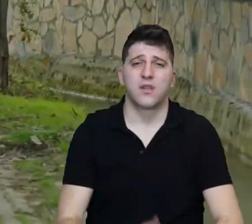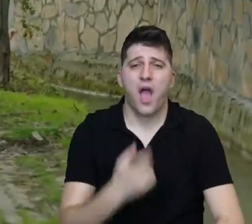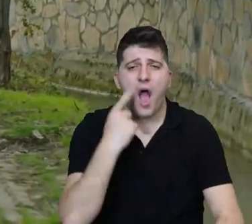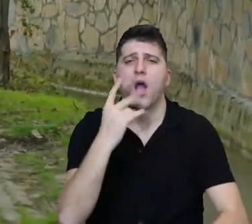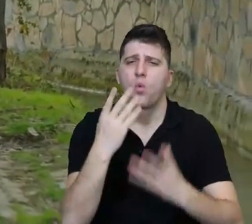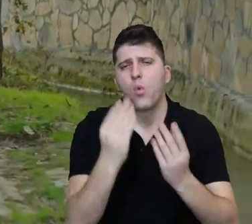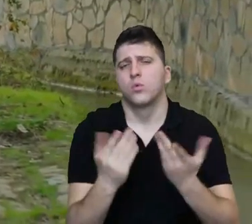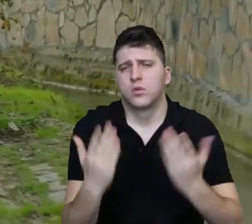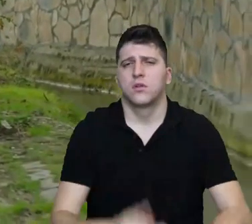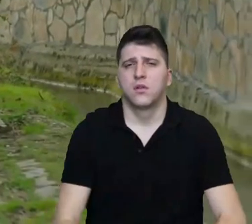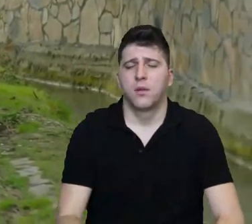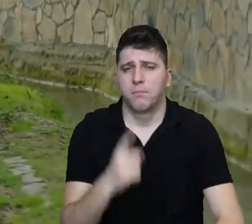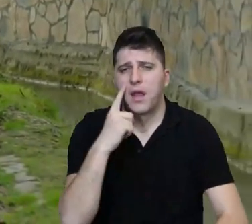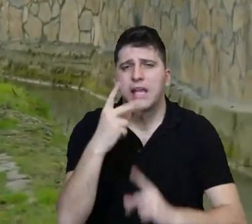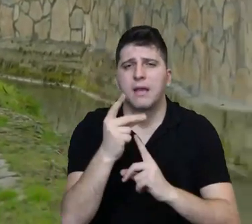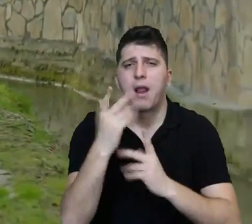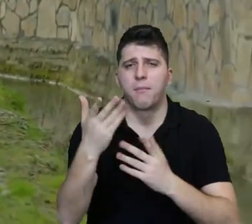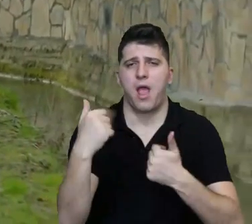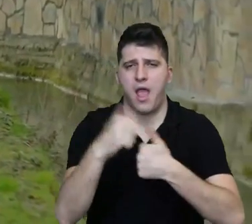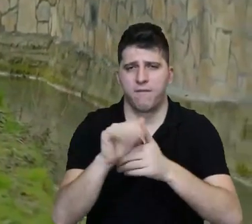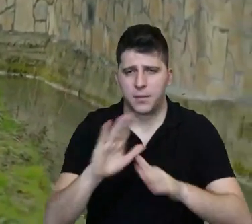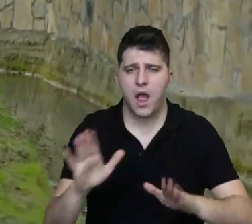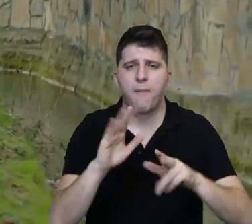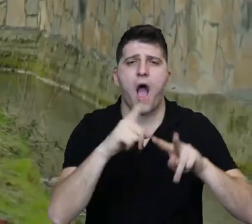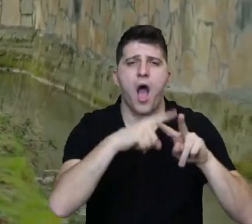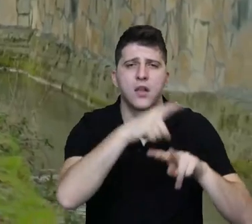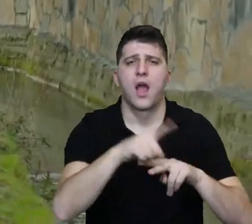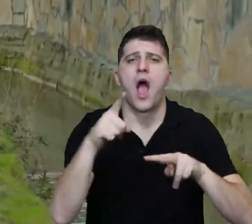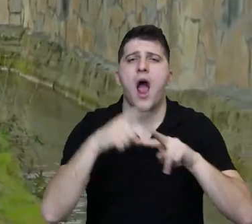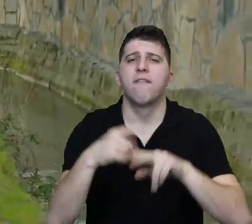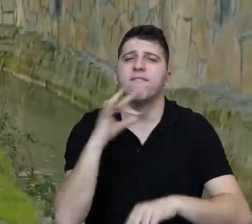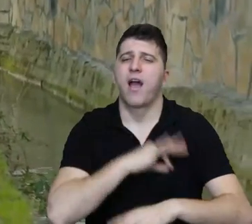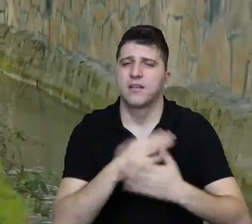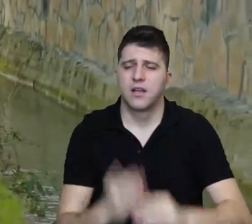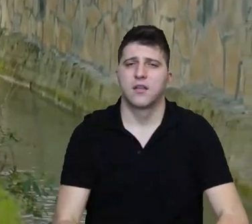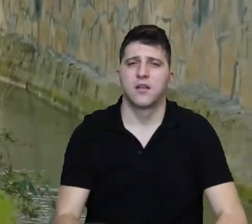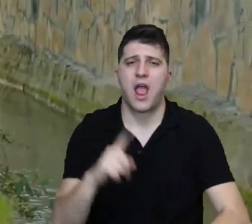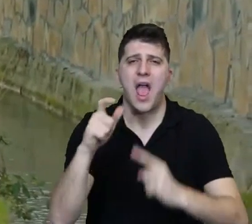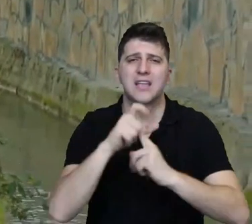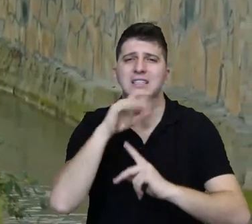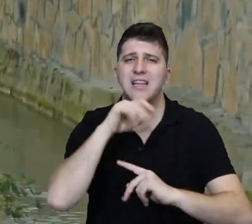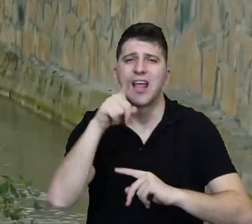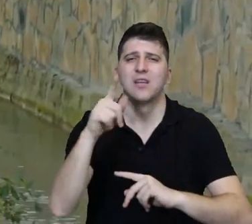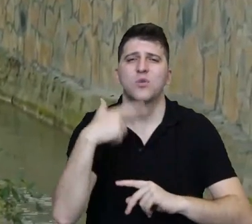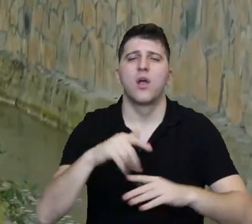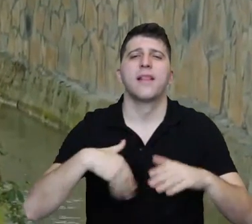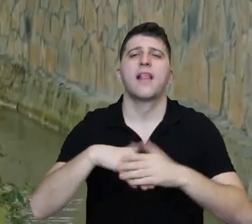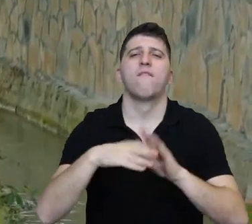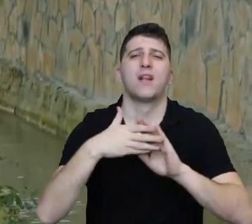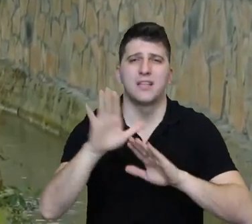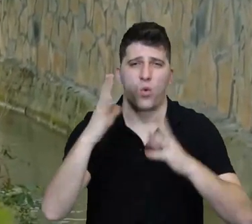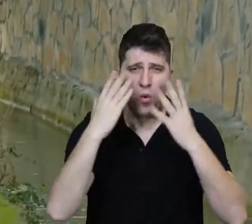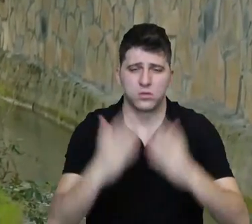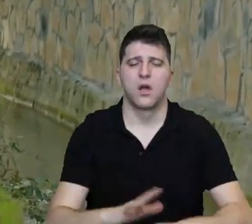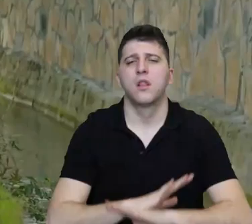gitti nitekim yani. Bak aha İbrahim'e verdik. Hem Arda'ya hem Alev'e faydası oldu. Aha bu ejderha da kasabadan defolup gittiği